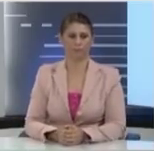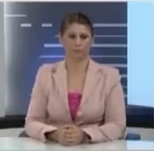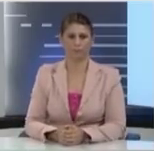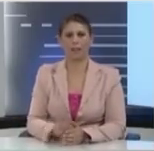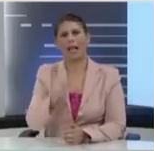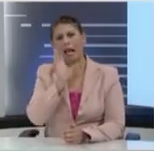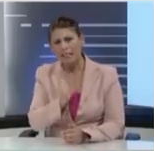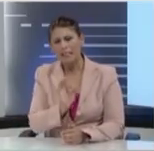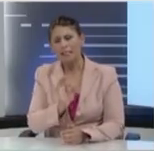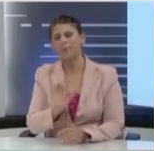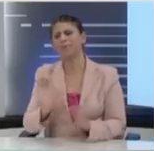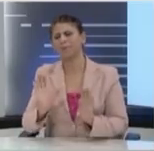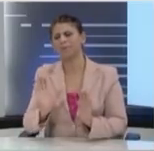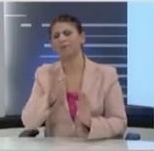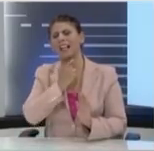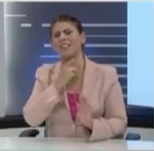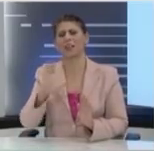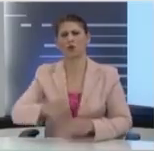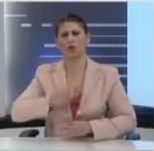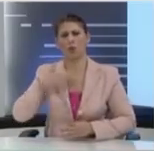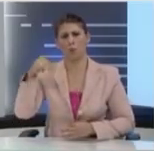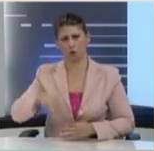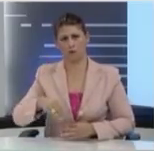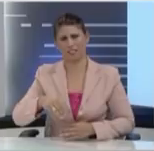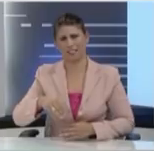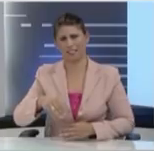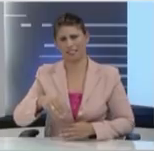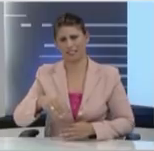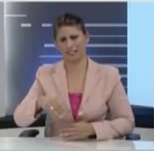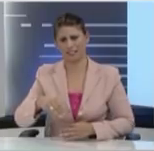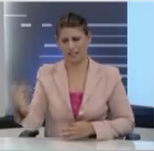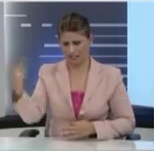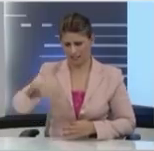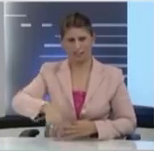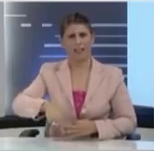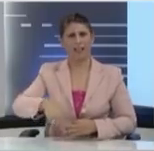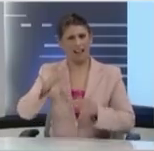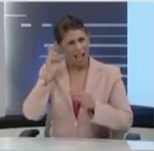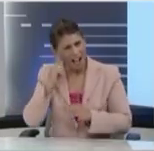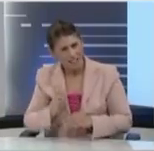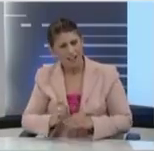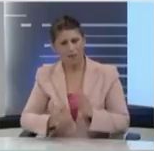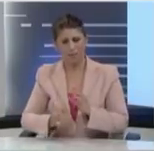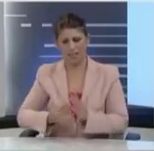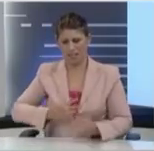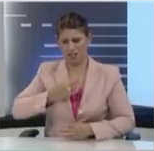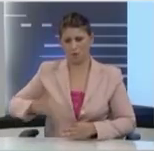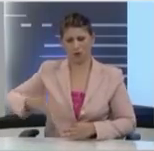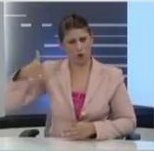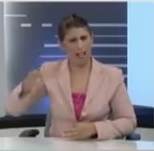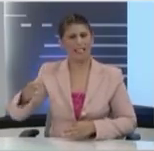ότι δεν χρειαζόταν ο κ. Μοσχοβησή για να αποκαλυφθεί ο κ. Μητσοτάκης και η Νέα Δημοκρατία.